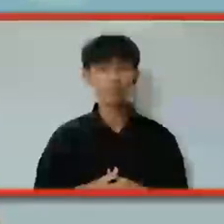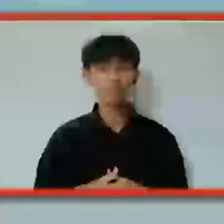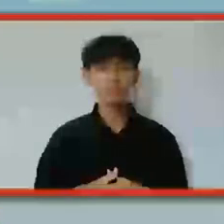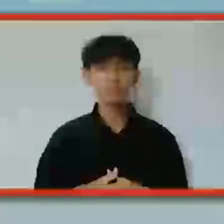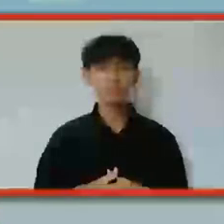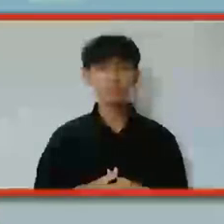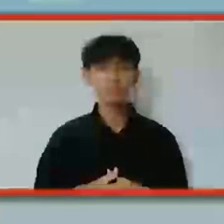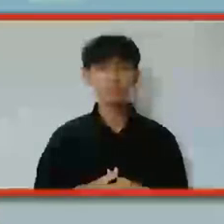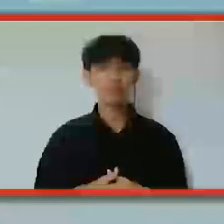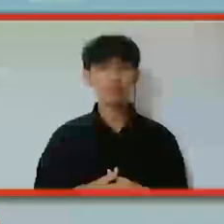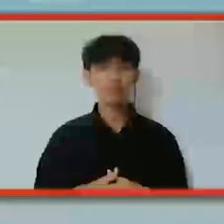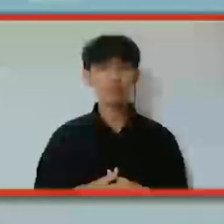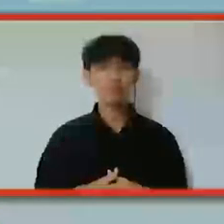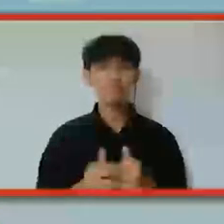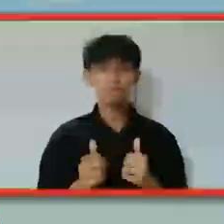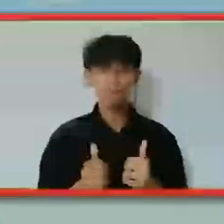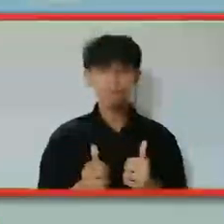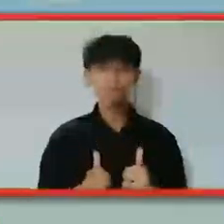Minta kamu bicara